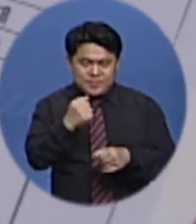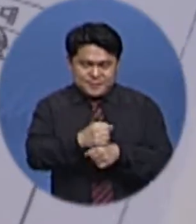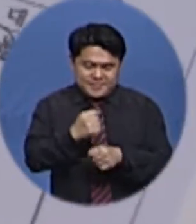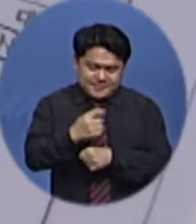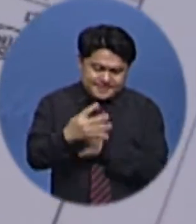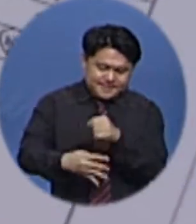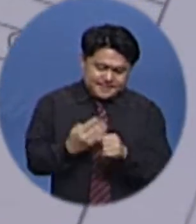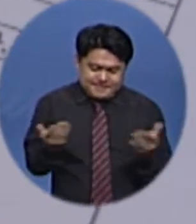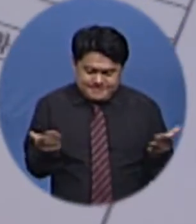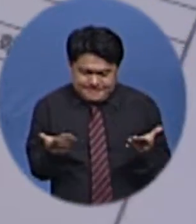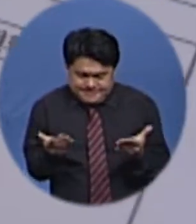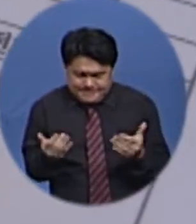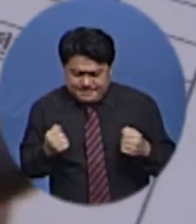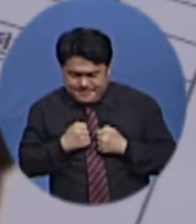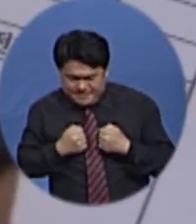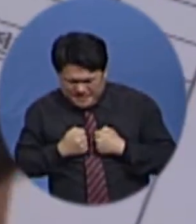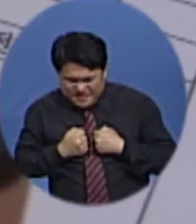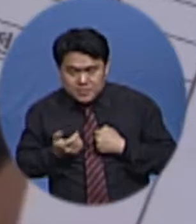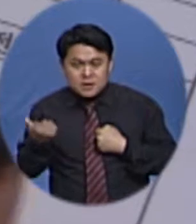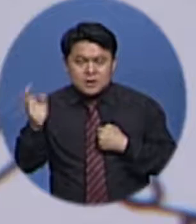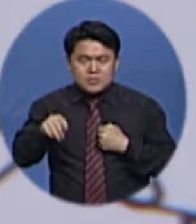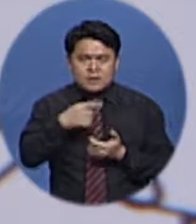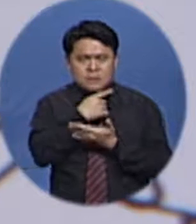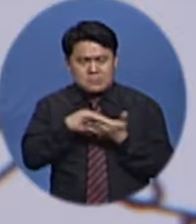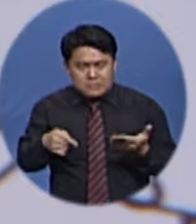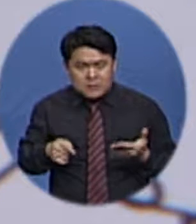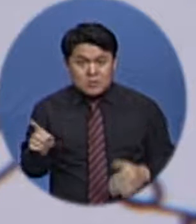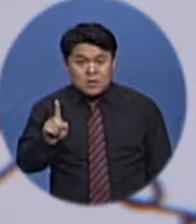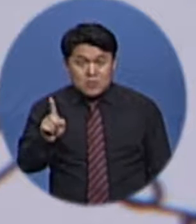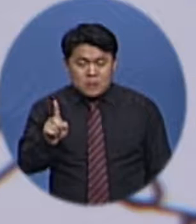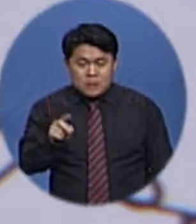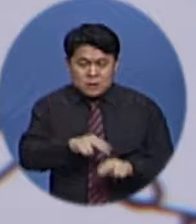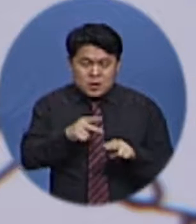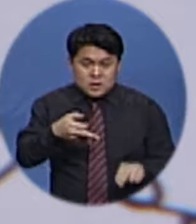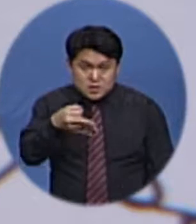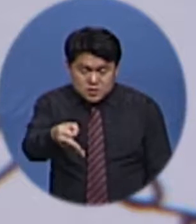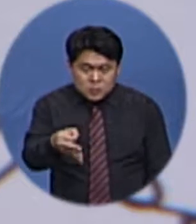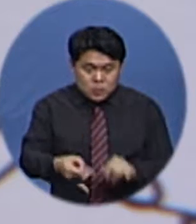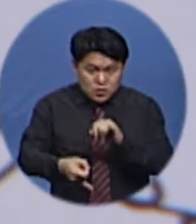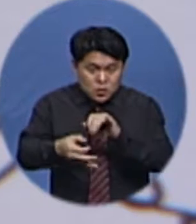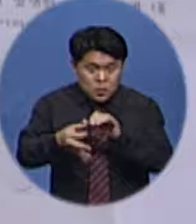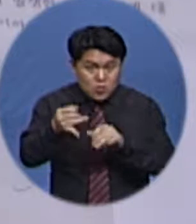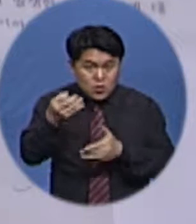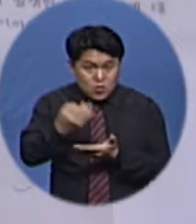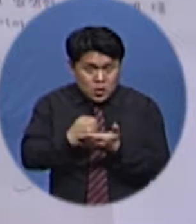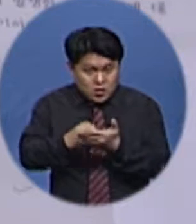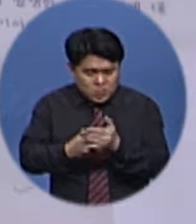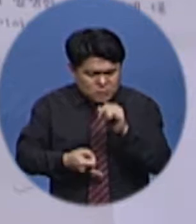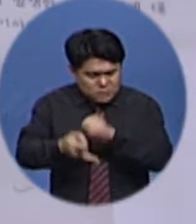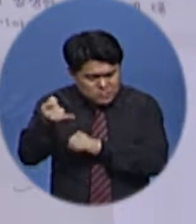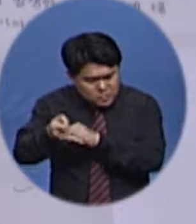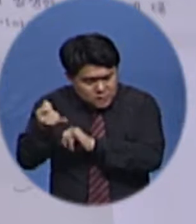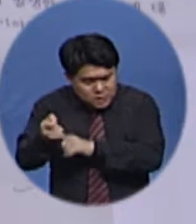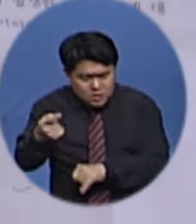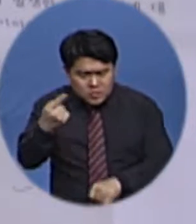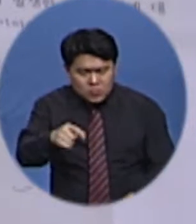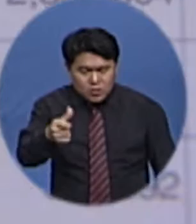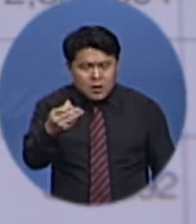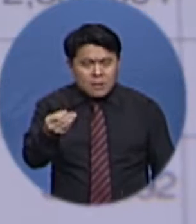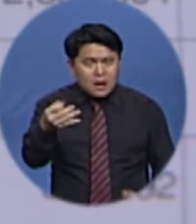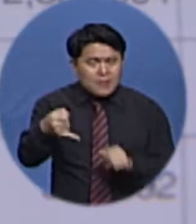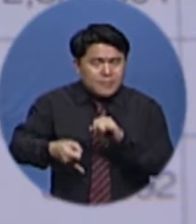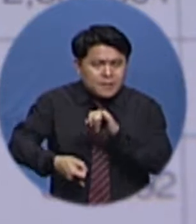열심히 일한 대가는 오히려 상처였습니다. 퇴직금의 급여까지 1,500만 원에 달하는 임금을 받지 못한